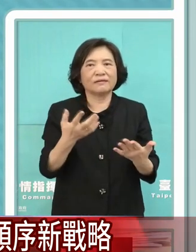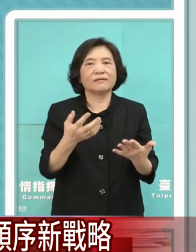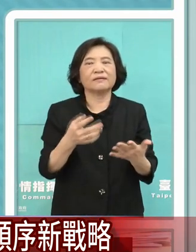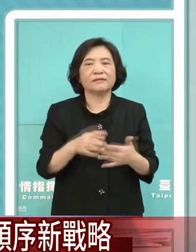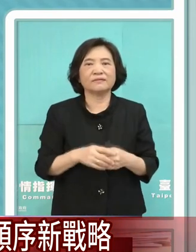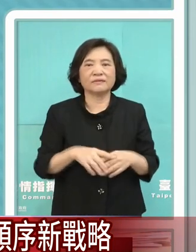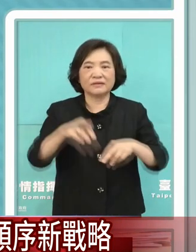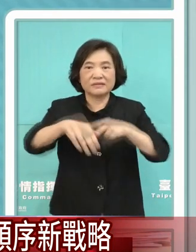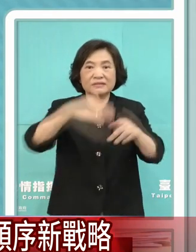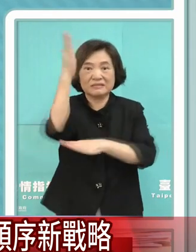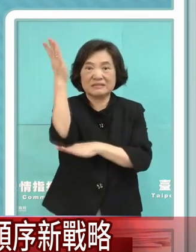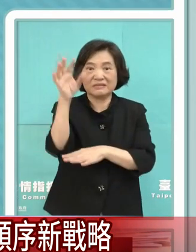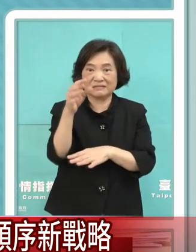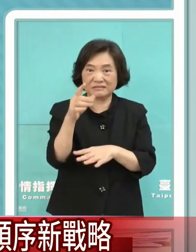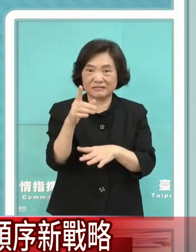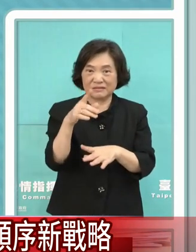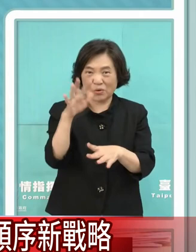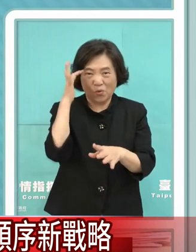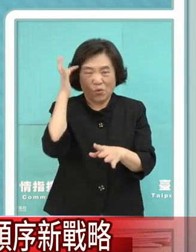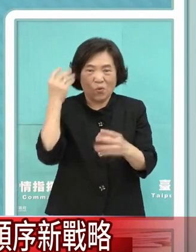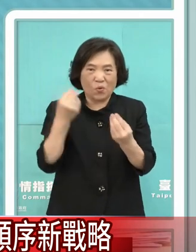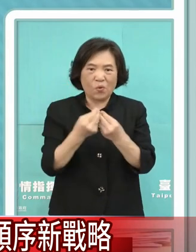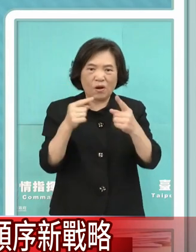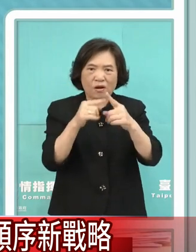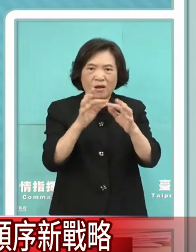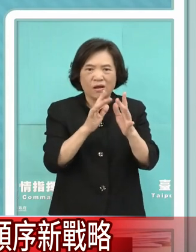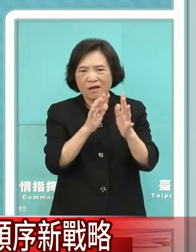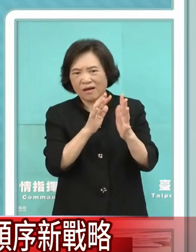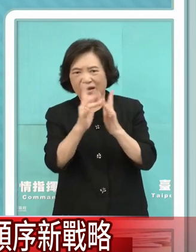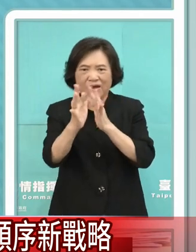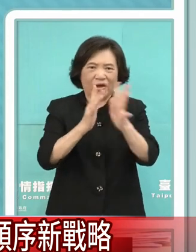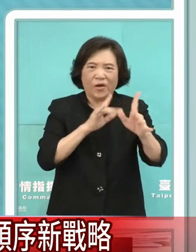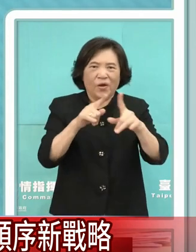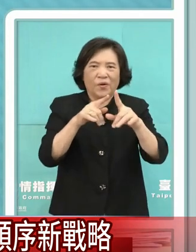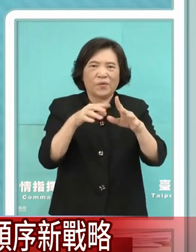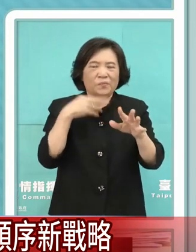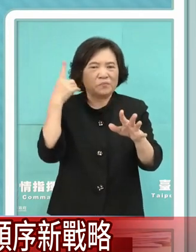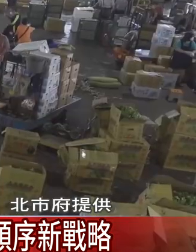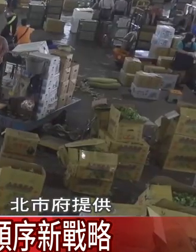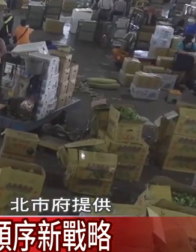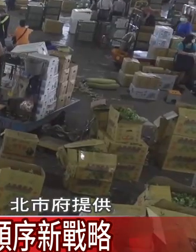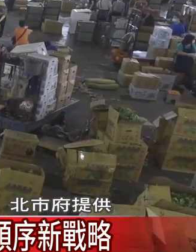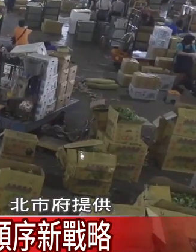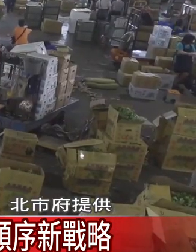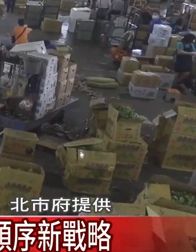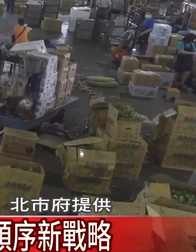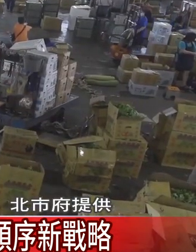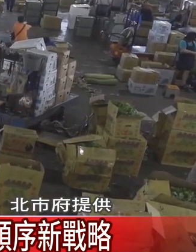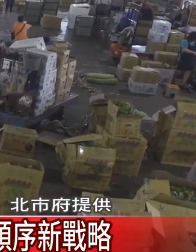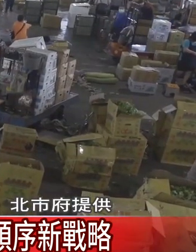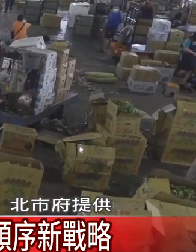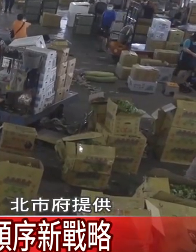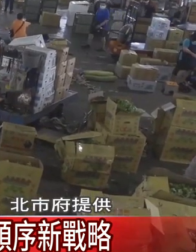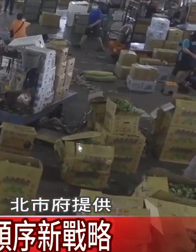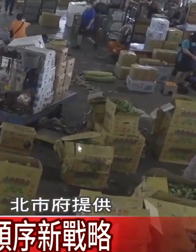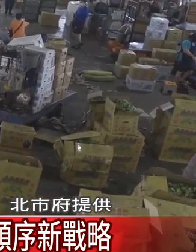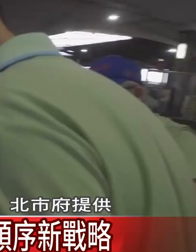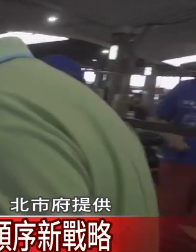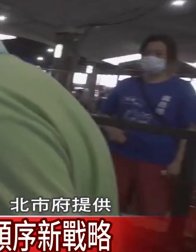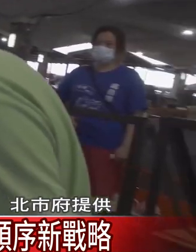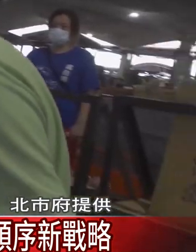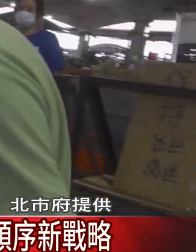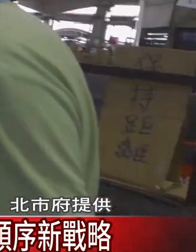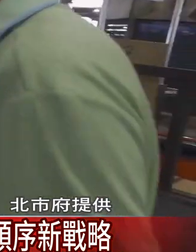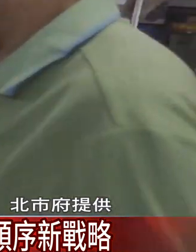所以行政成本 越复杂的，人流越高的先打，这是我的逻辑的。 柯文哲说到，北农感染不是单